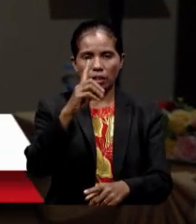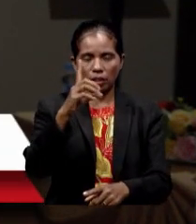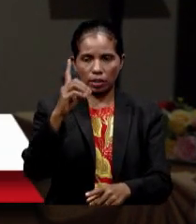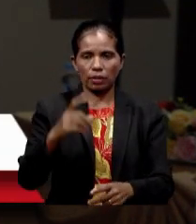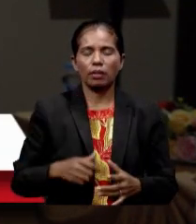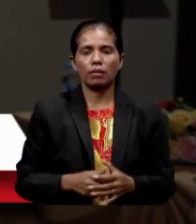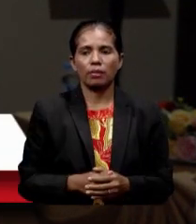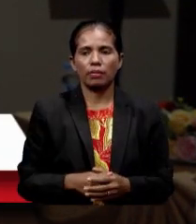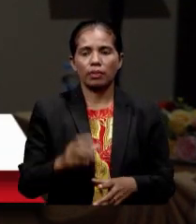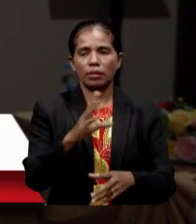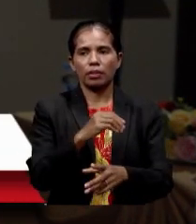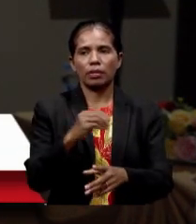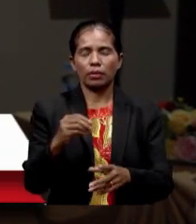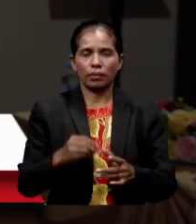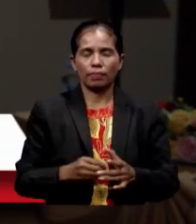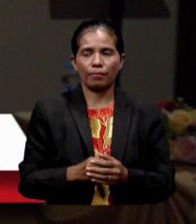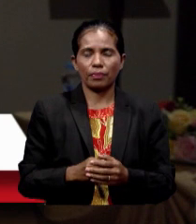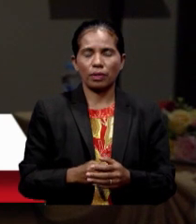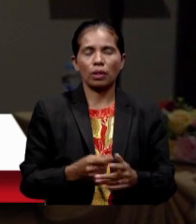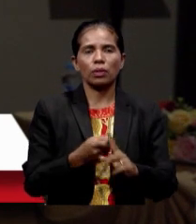kamar dengan industri